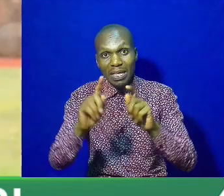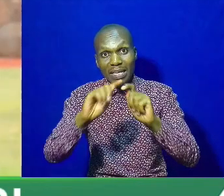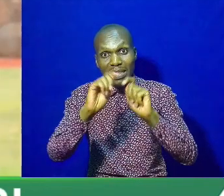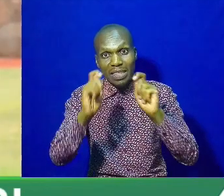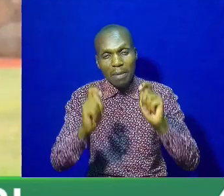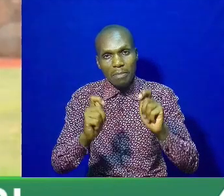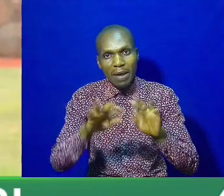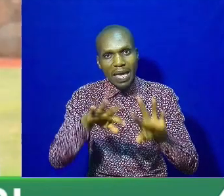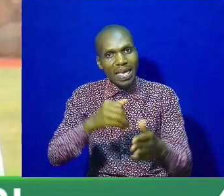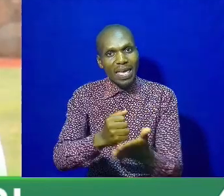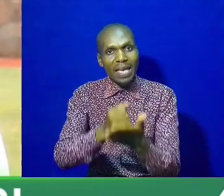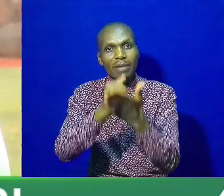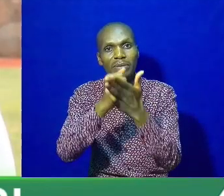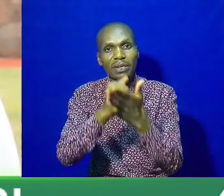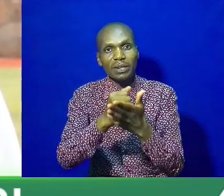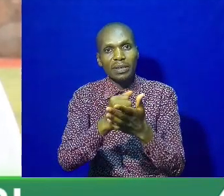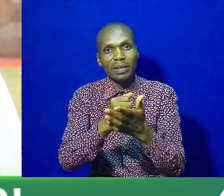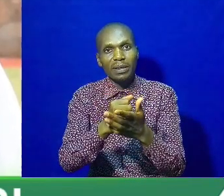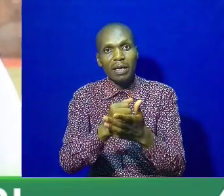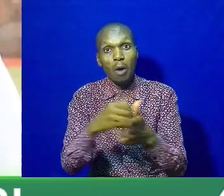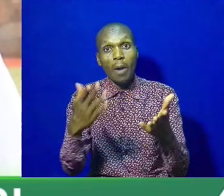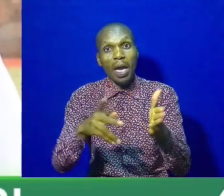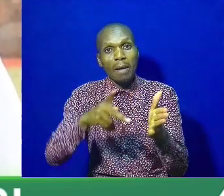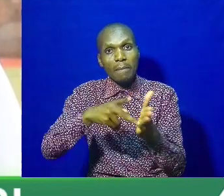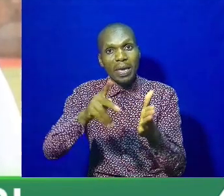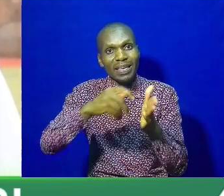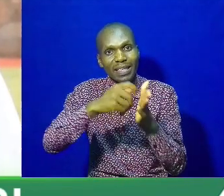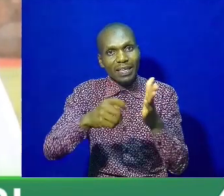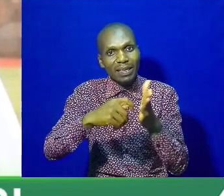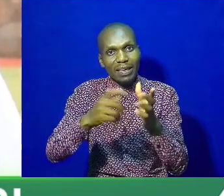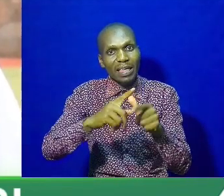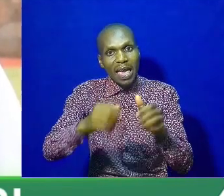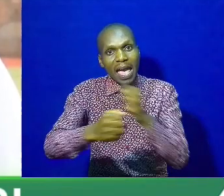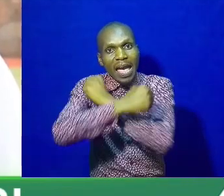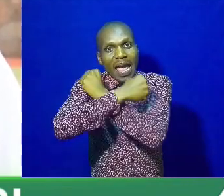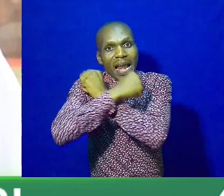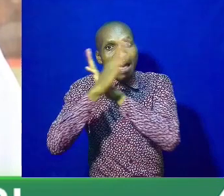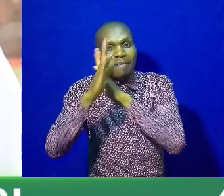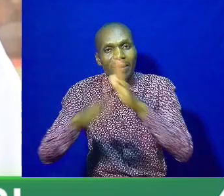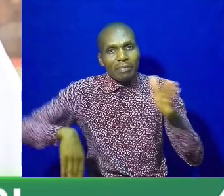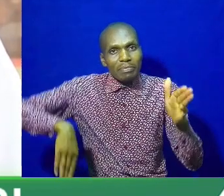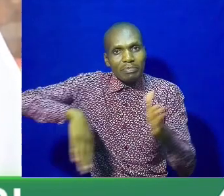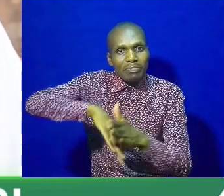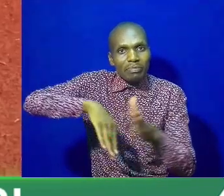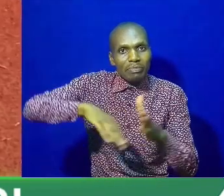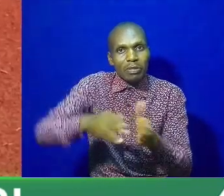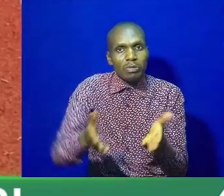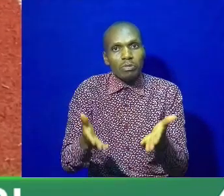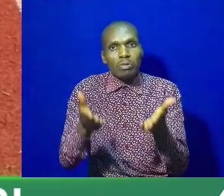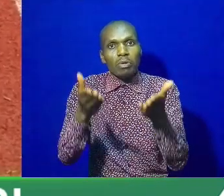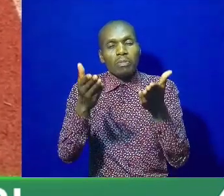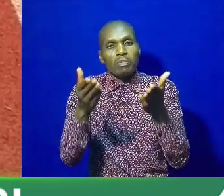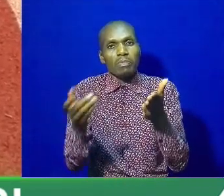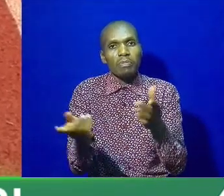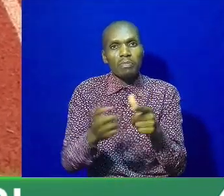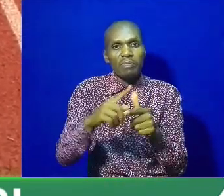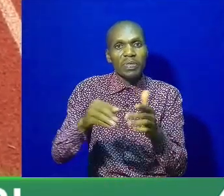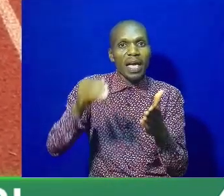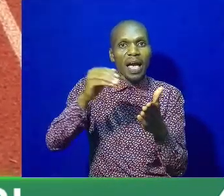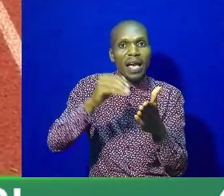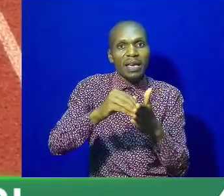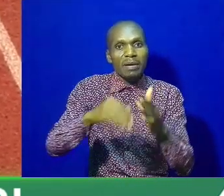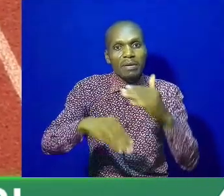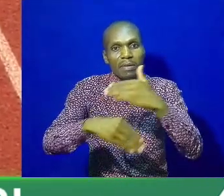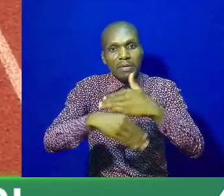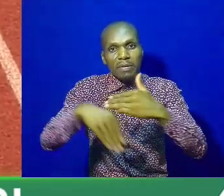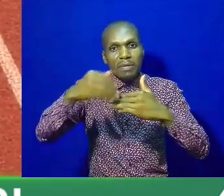ga go konyeka ase revenue na sa mashabiki go cyabo tiotereria team ya itori gareti ireri Nonye nabo ukwa gacho kwa